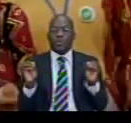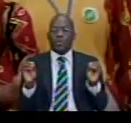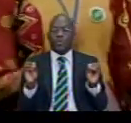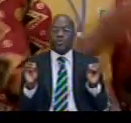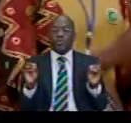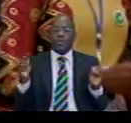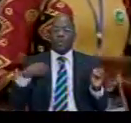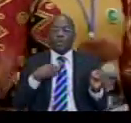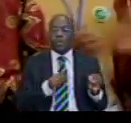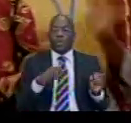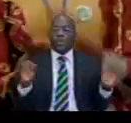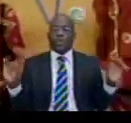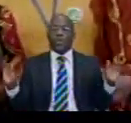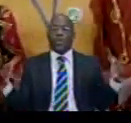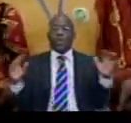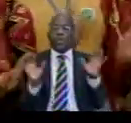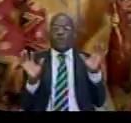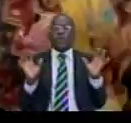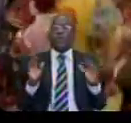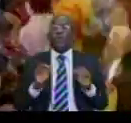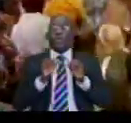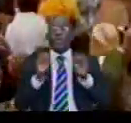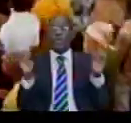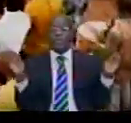ne craignons rien.